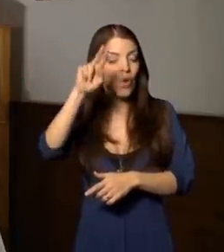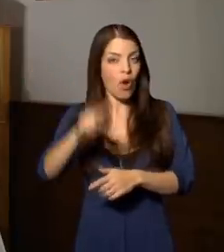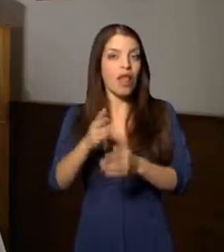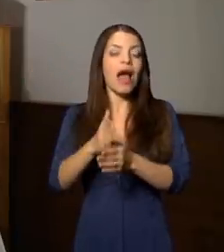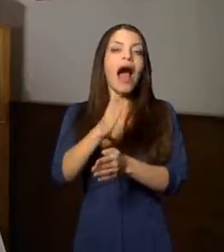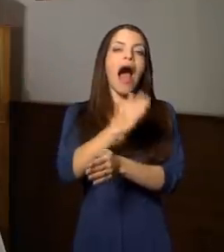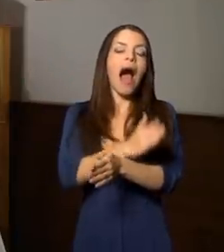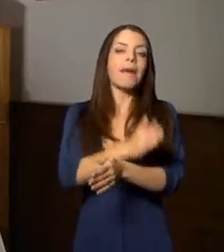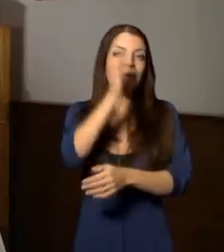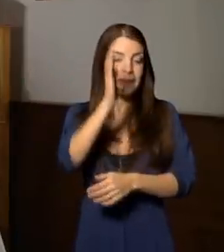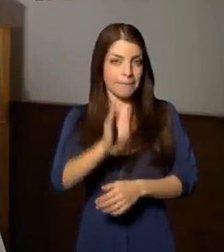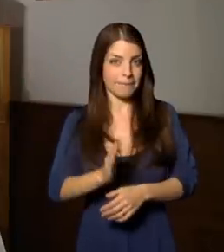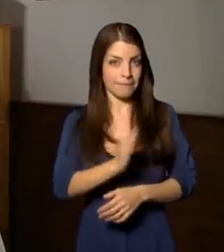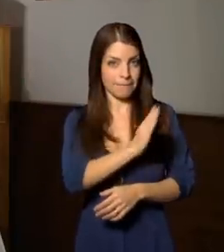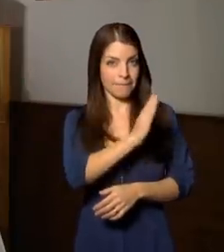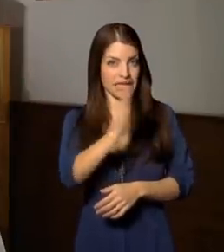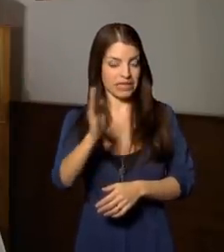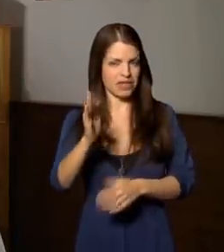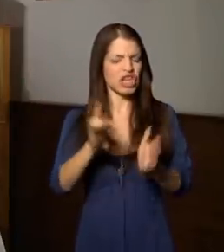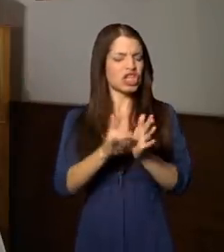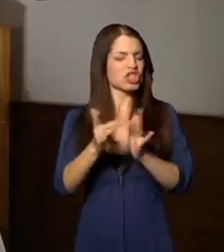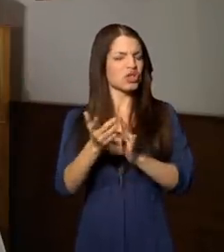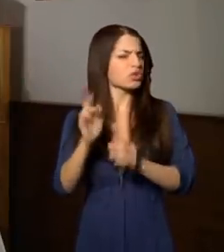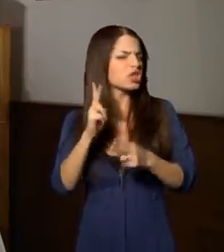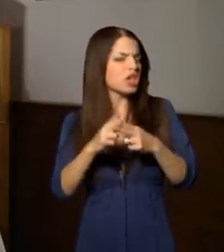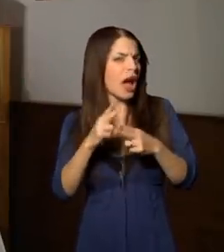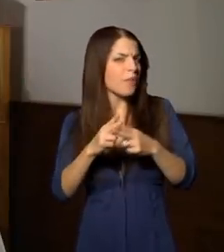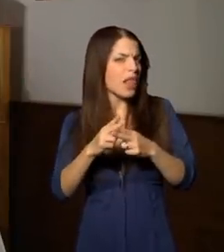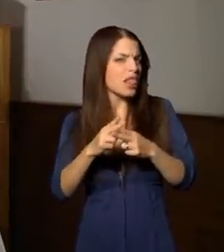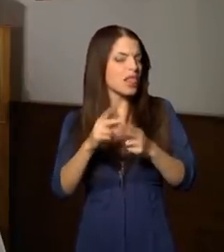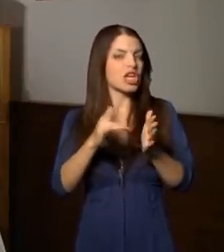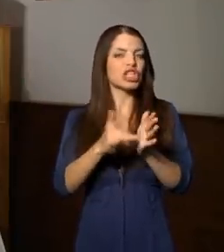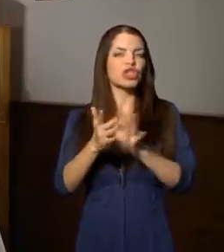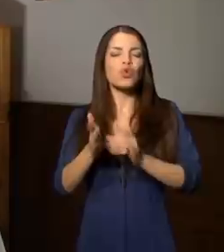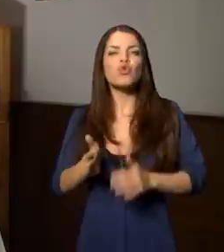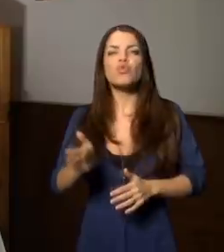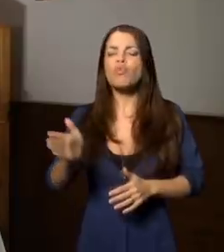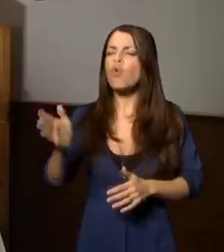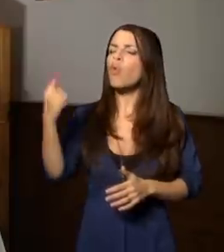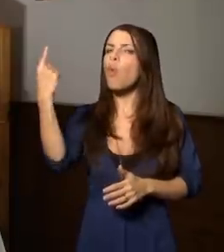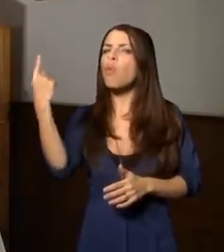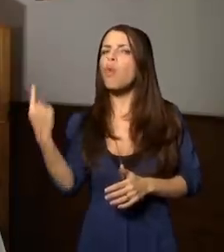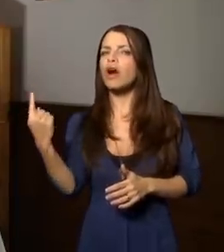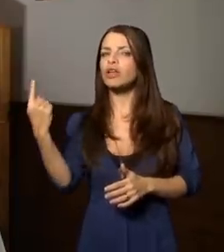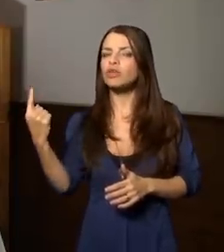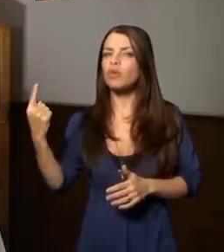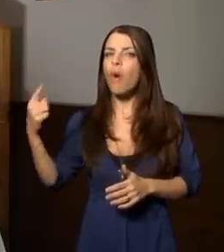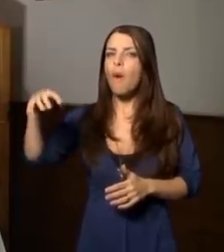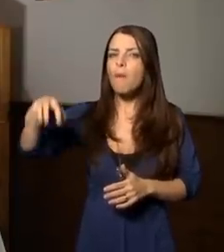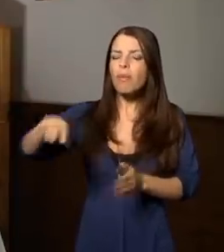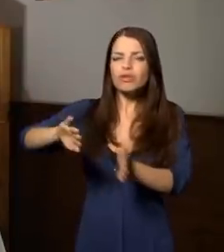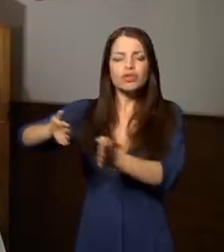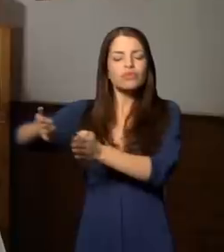tiegħu. U kien imur waħdu ħafna drabi f'xi post imwarrab biex permezz